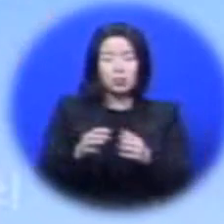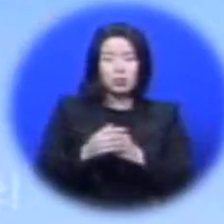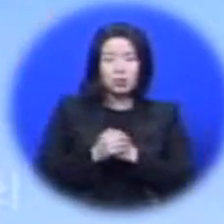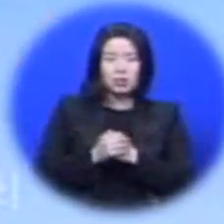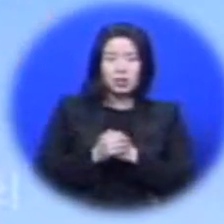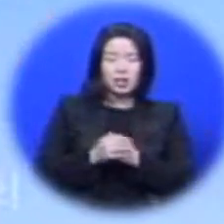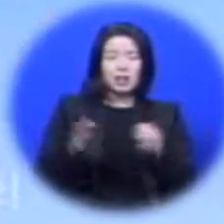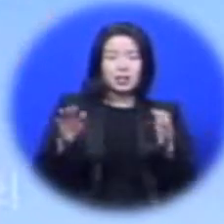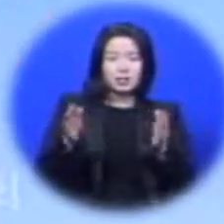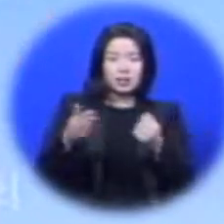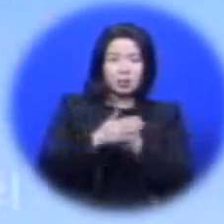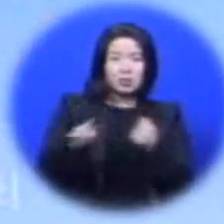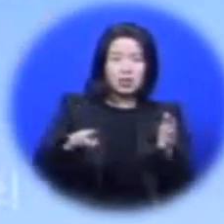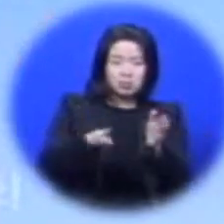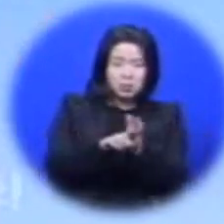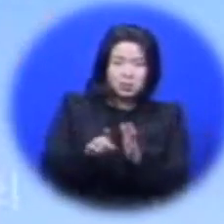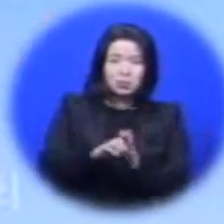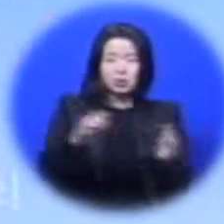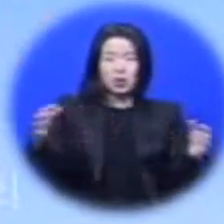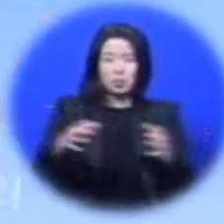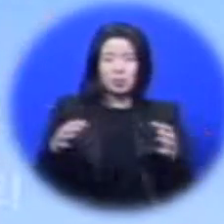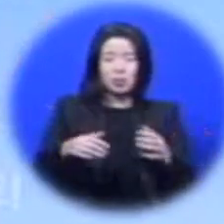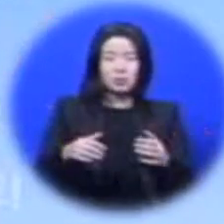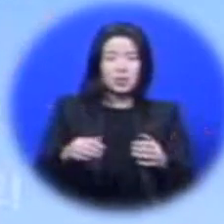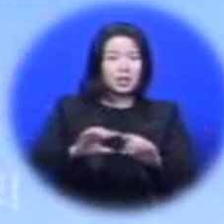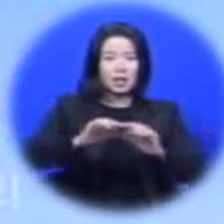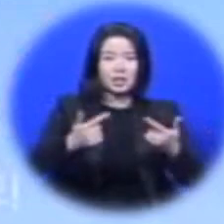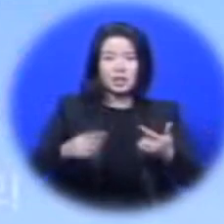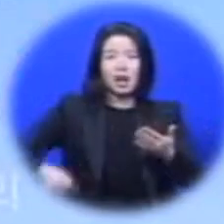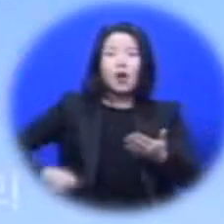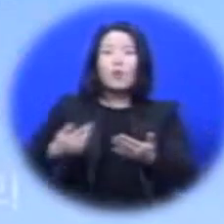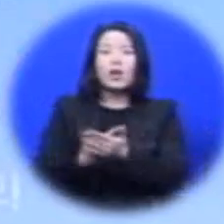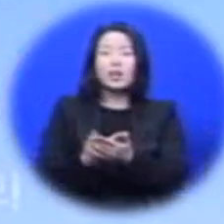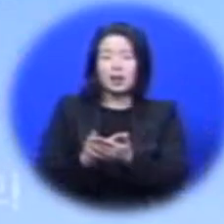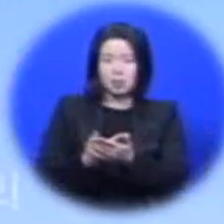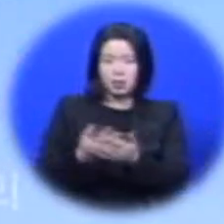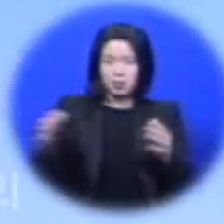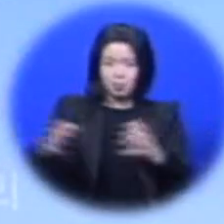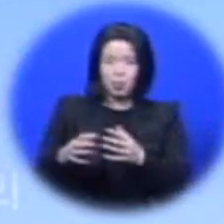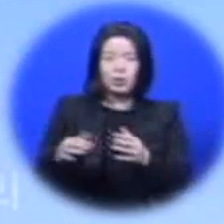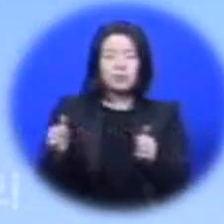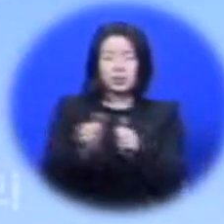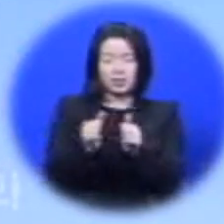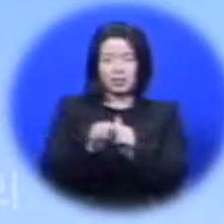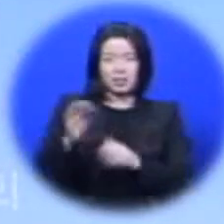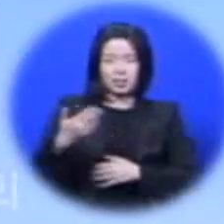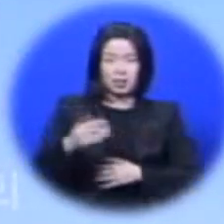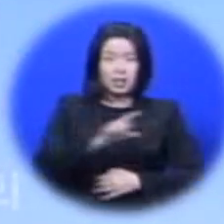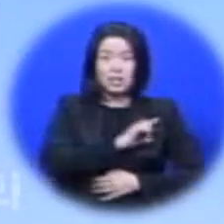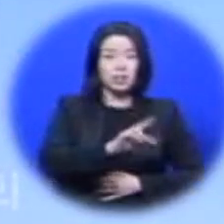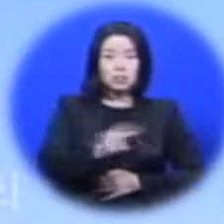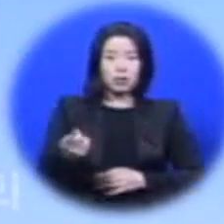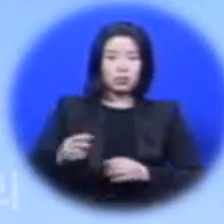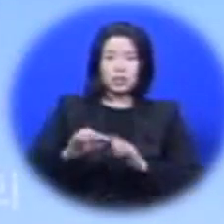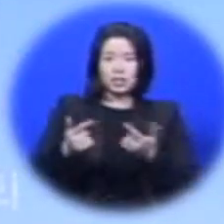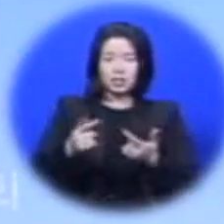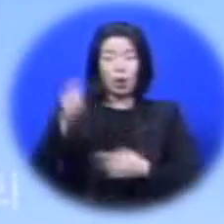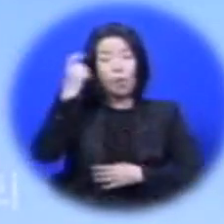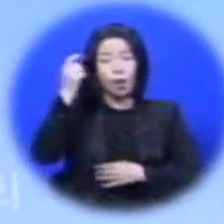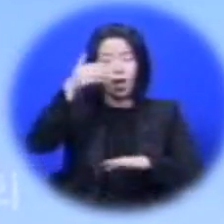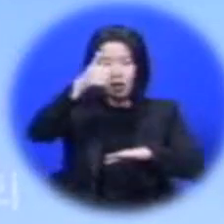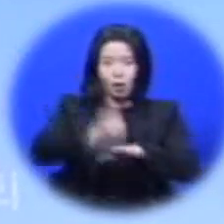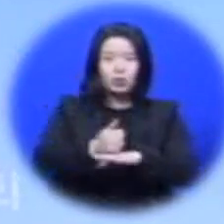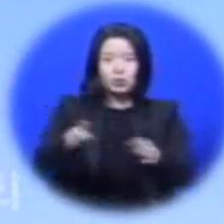믿음으로 사는 남자들의 모임이 회개하며 사는 남자들의 모임이 되었어요. 이름은 안 바꿨습니다. 왜? 하나님이